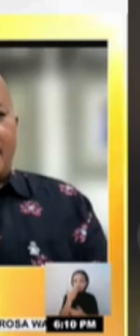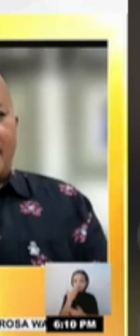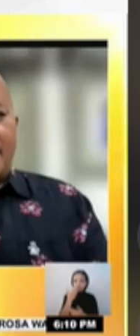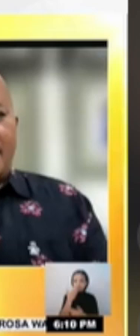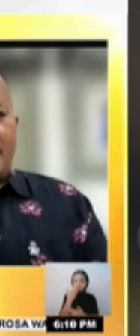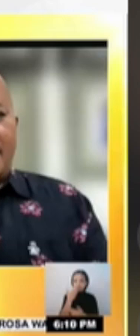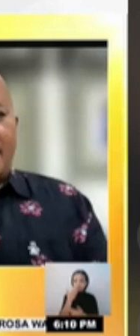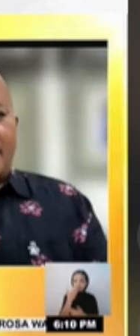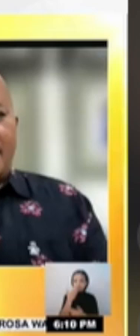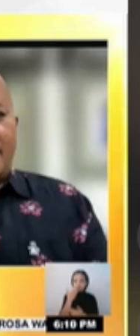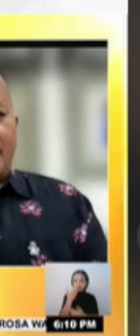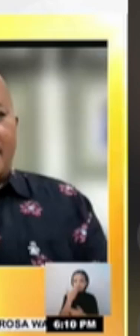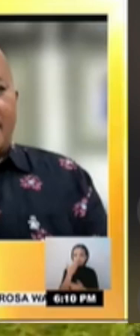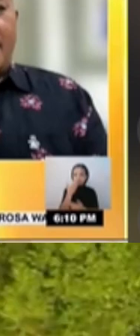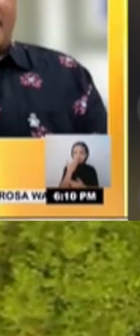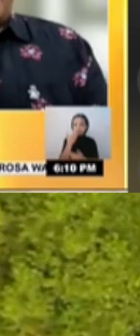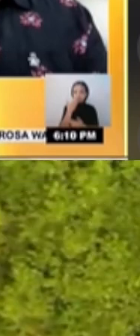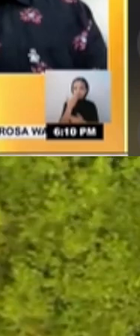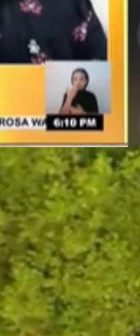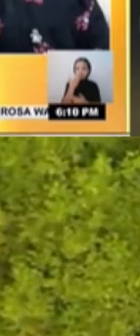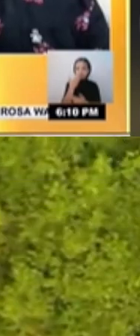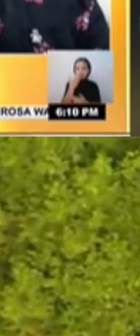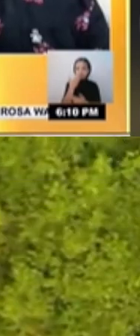Pasok. Senator Bato.